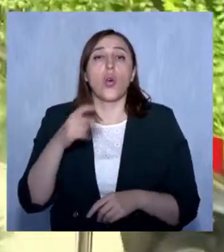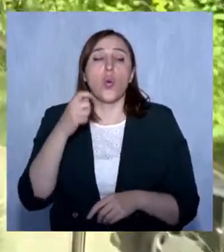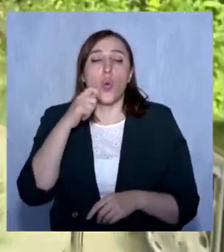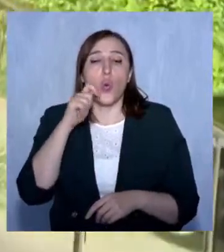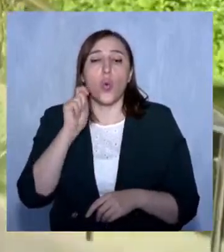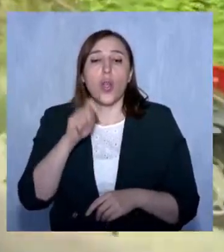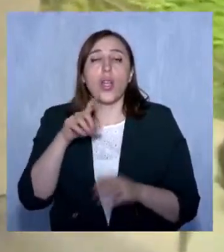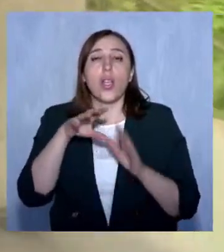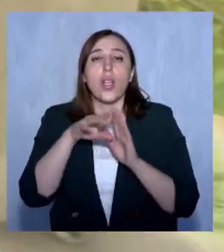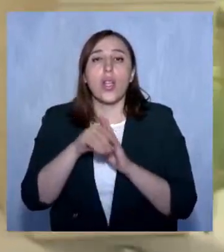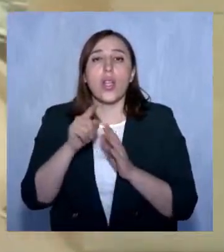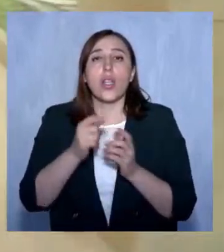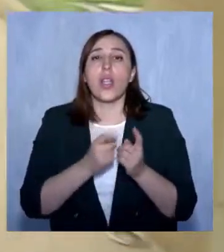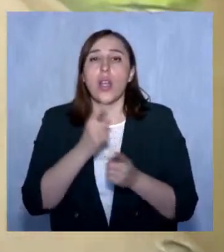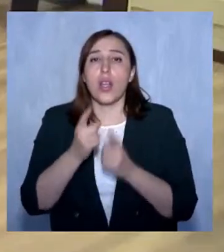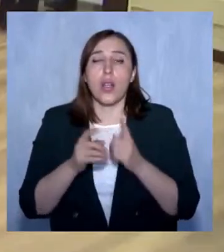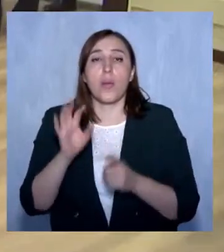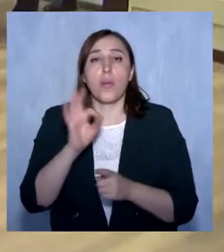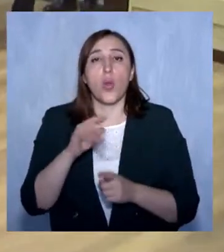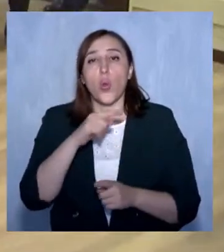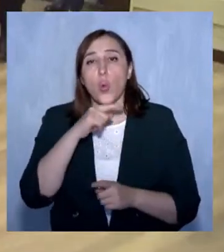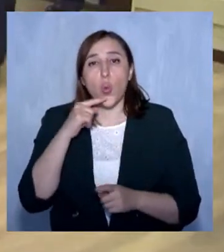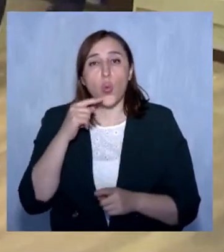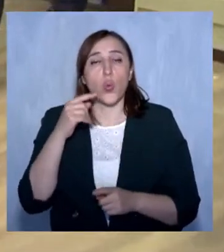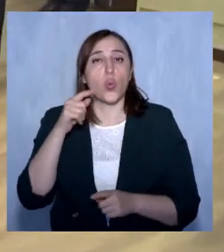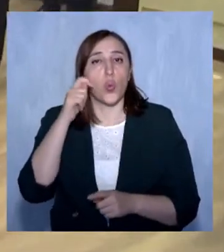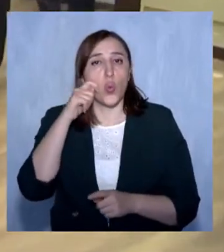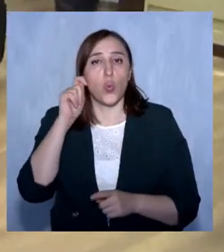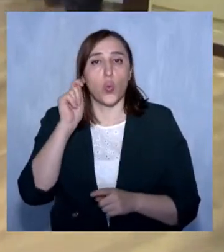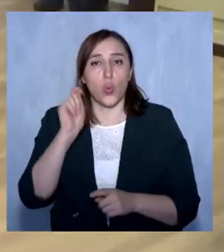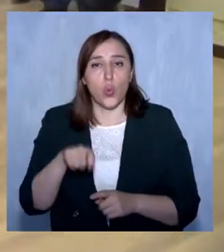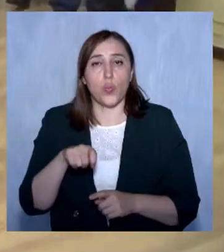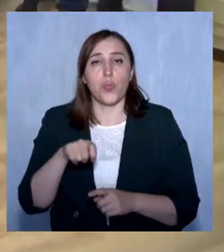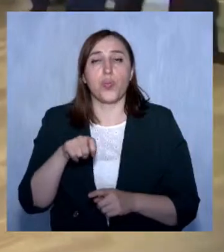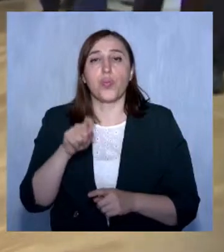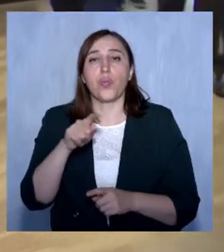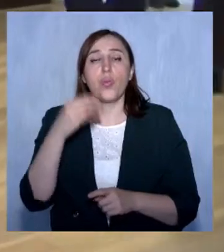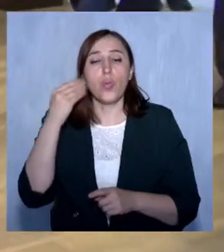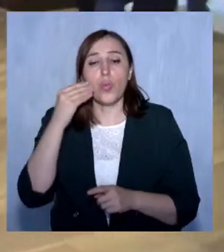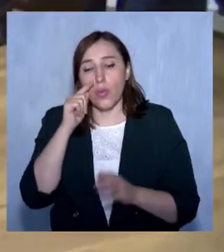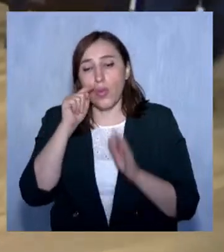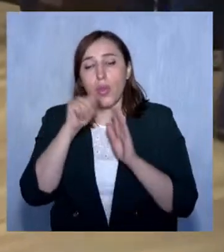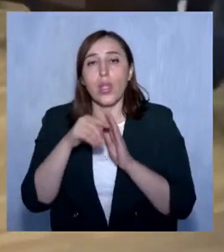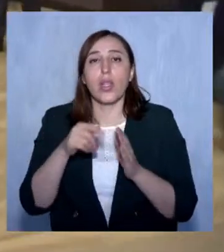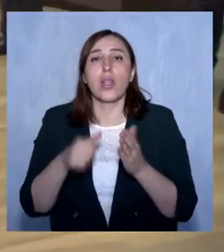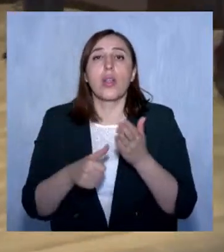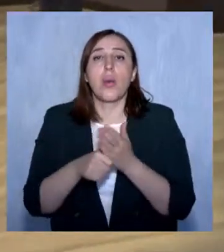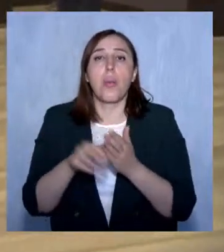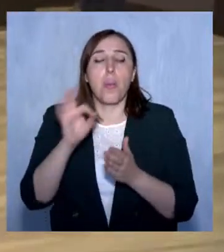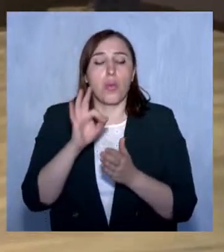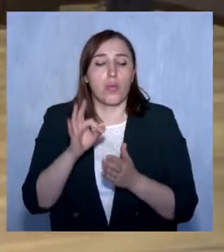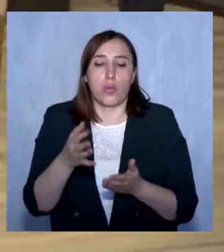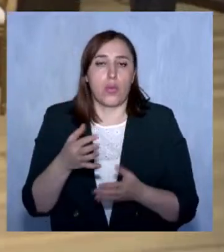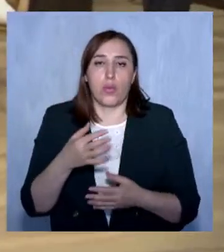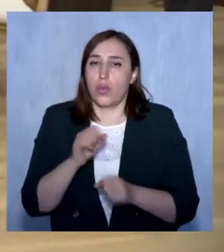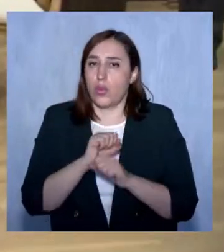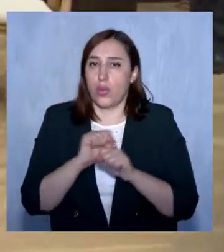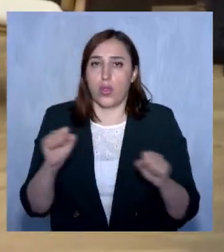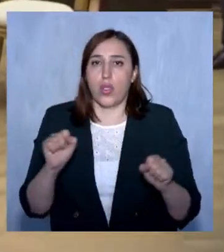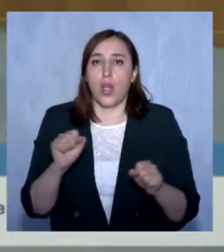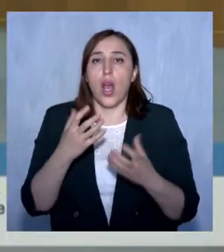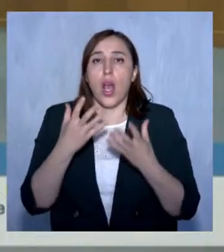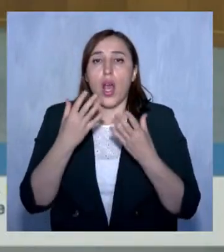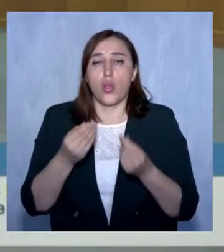հակամարդության կարգավրման հարցում Հուսաստանը և ուգրայինայի միջև թուրկյայի միջնորդական դերի մասին խոս կլինել չի կարող։ Այսօրի